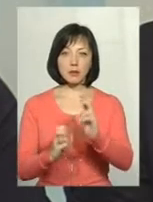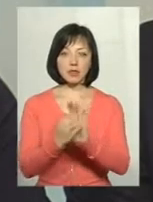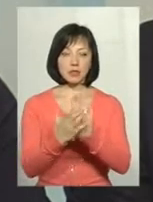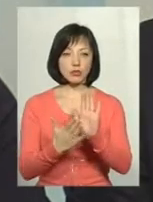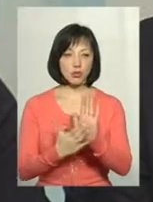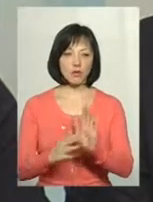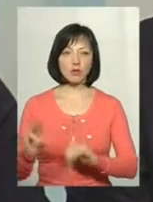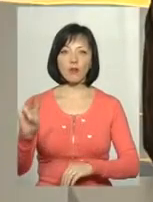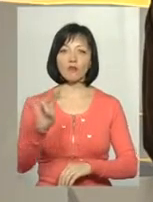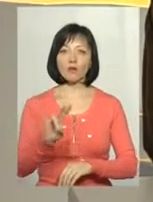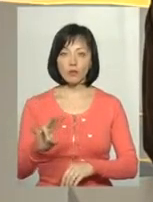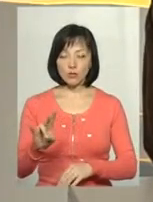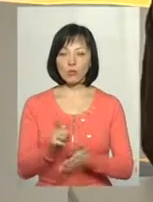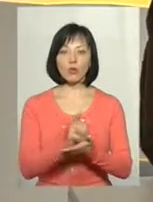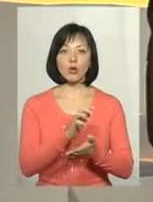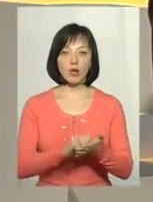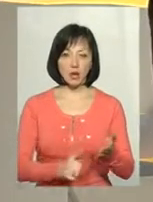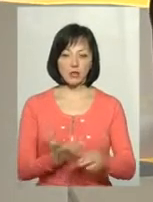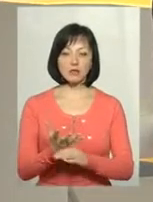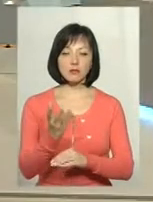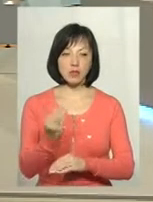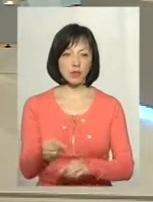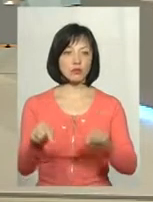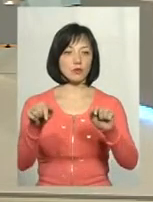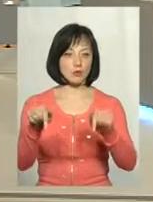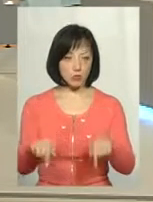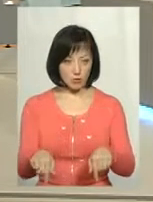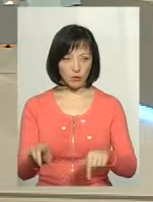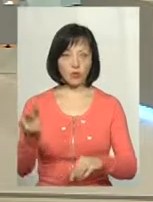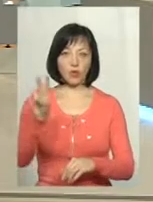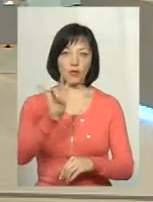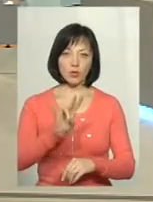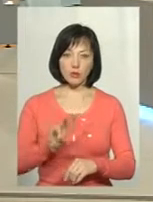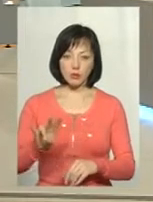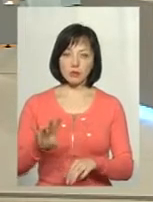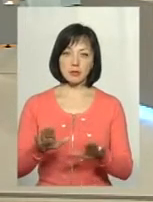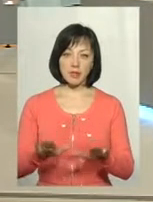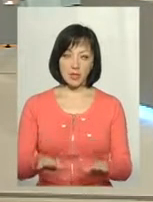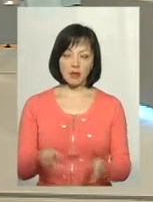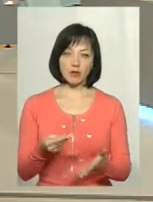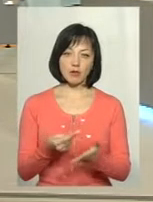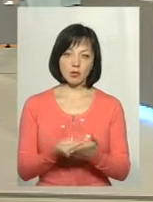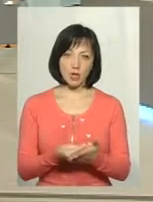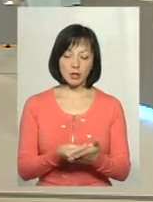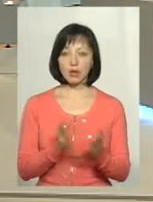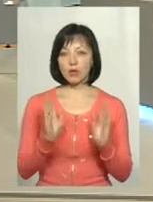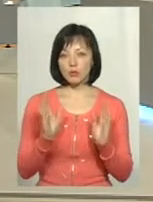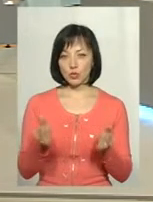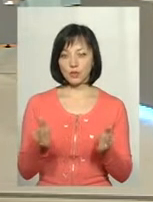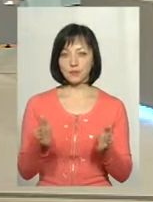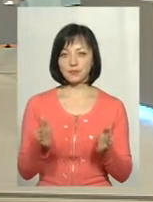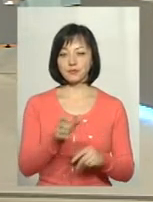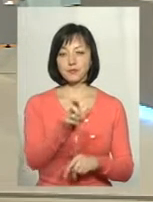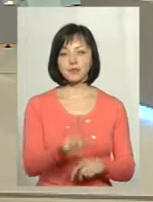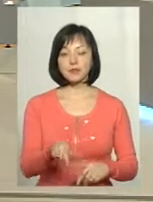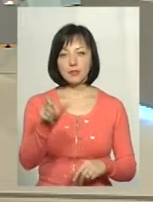Вушці. Податки буде сплачувати. Сплачуватися буде, як кажу, місцевий бюджет додатковий, буде, як кажу, люди